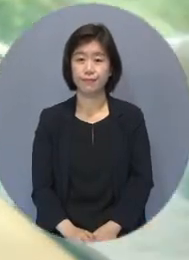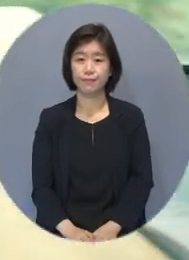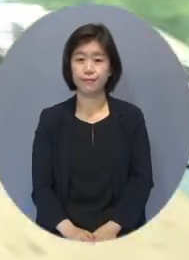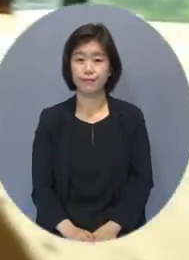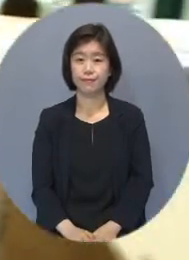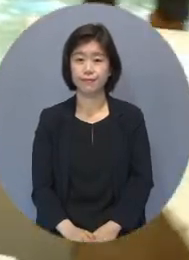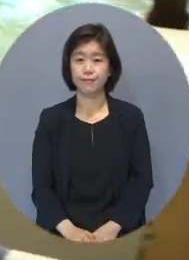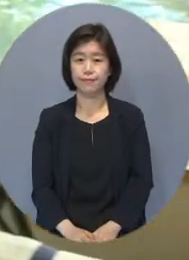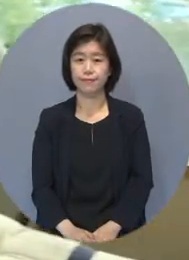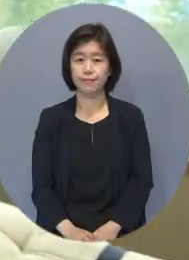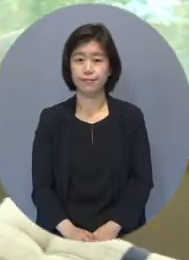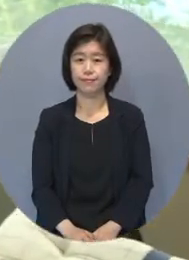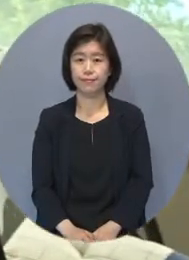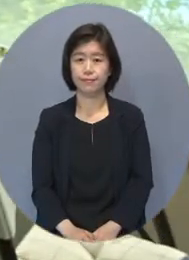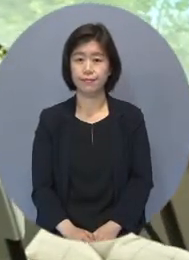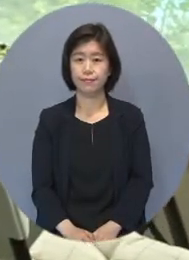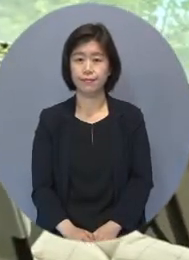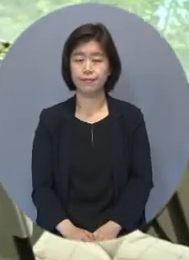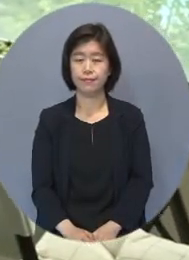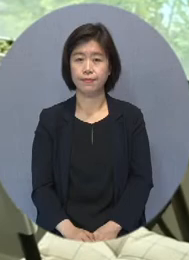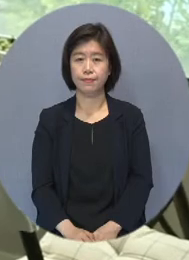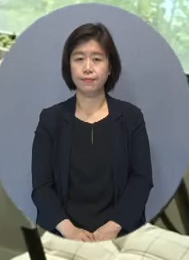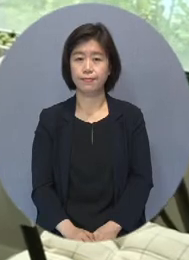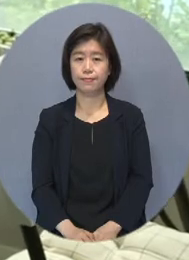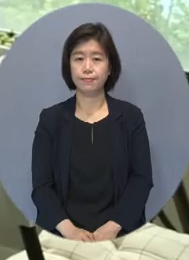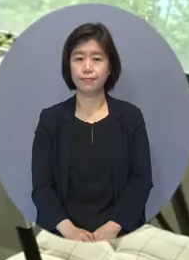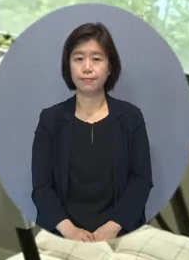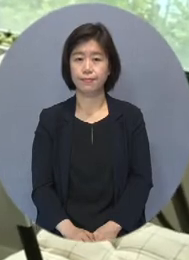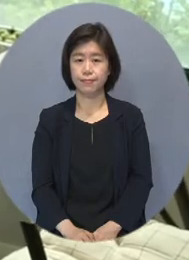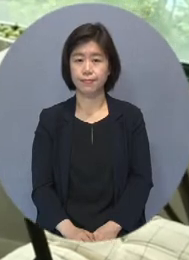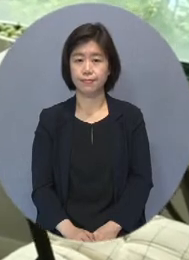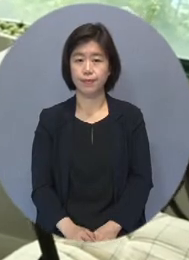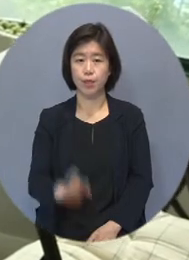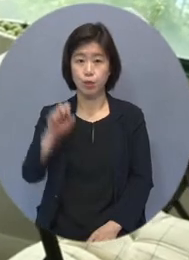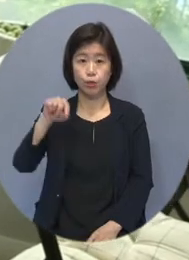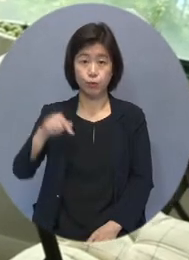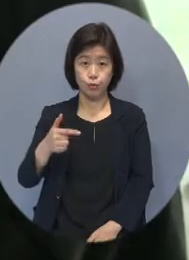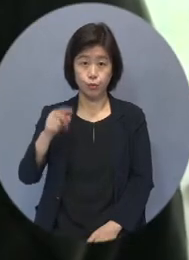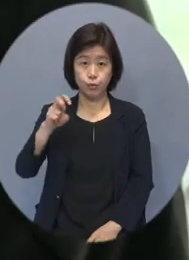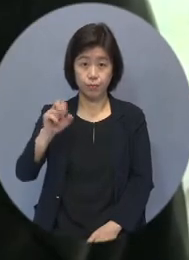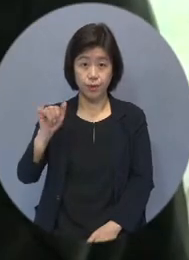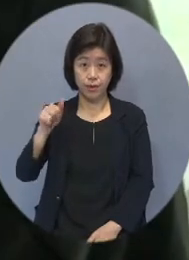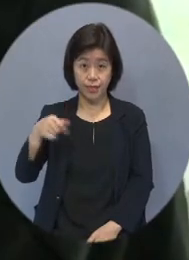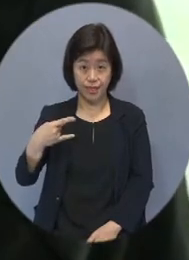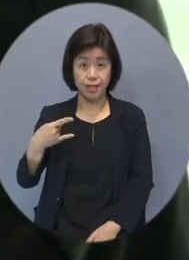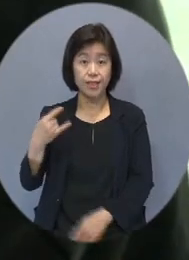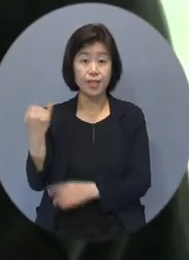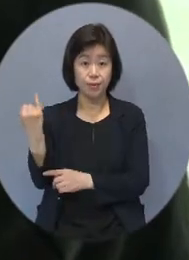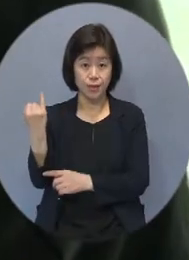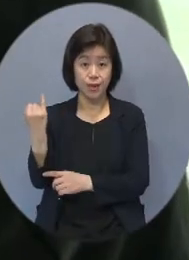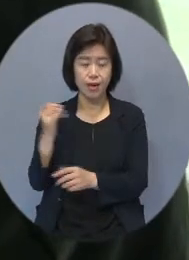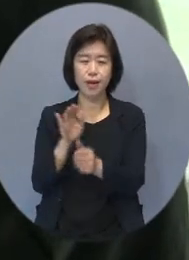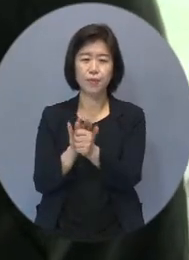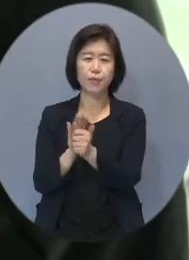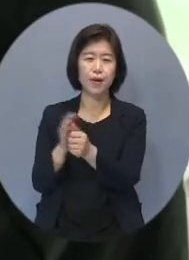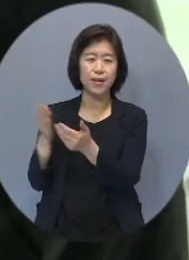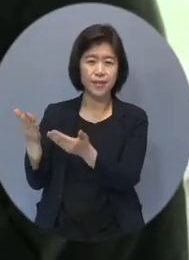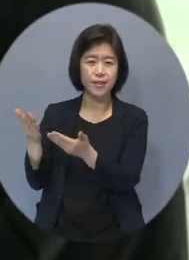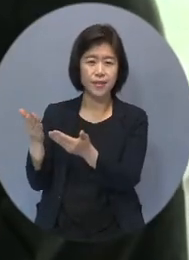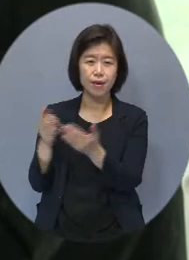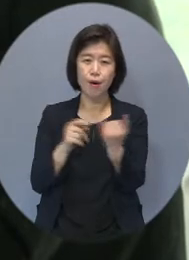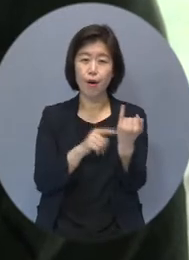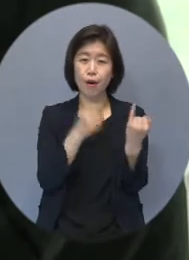과정을 너희들이 직접 만들어보고 문미희 소장을 도와 촉각책 제작에 참여하고 있는